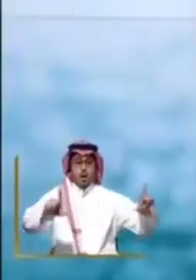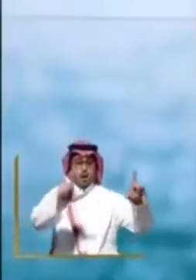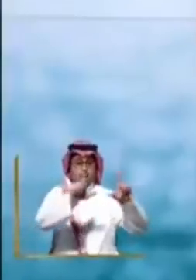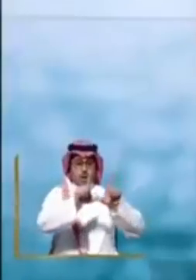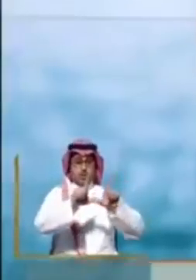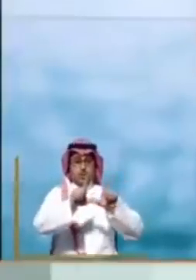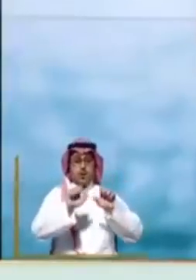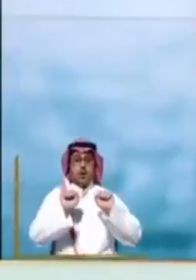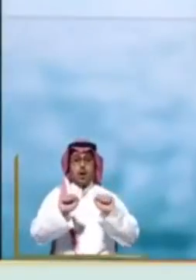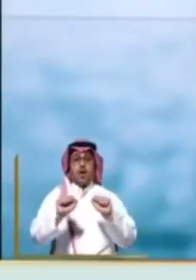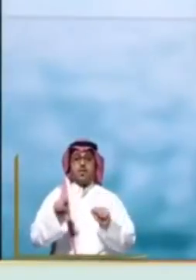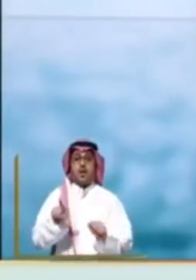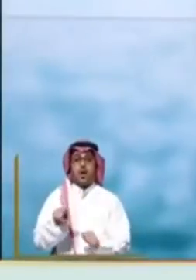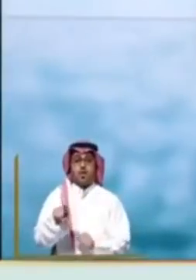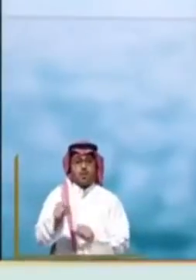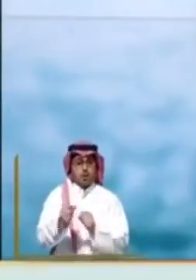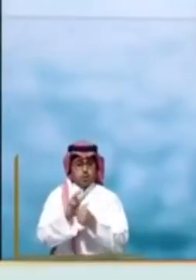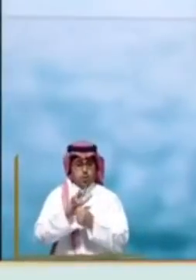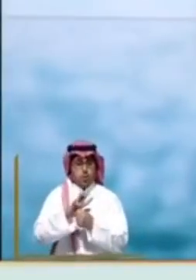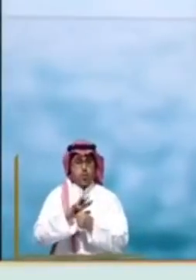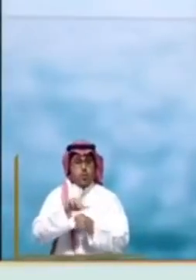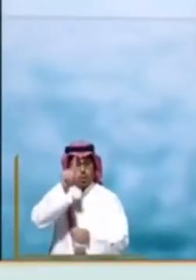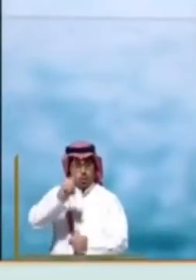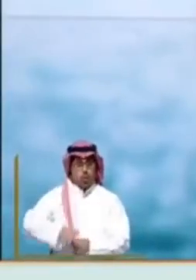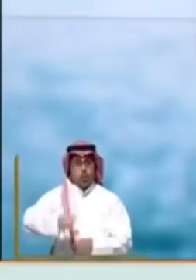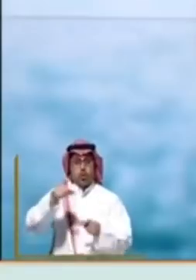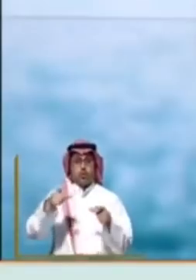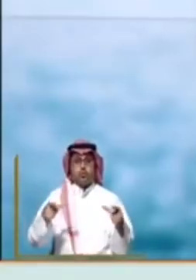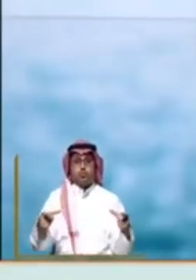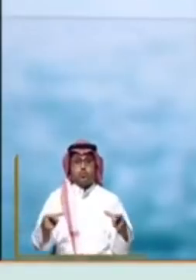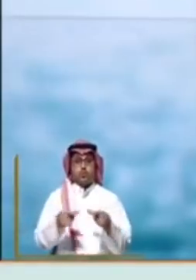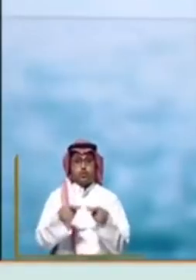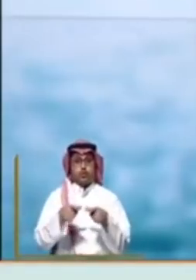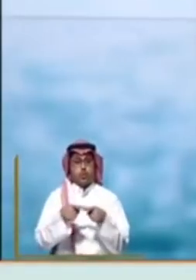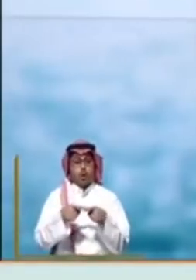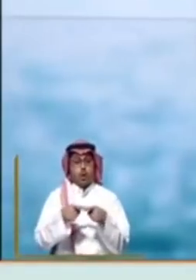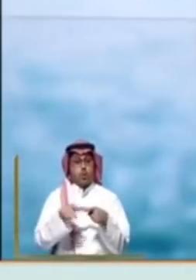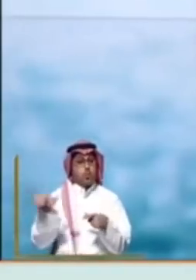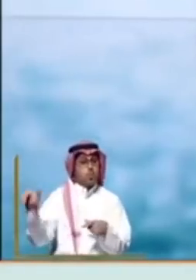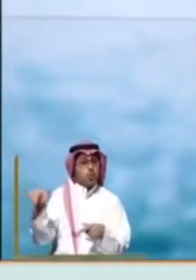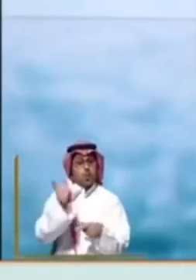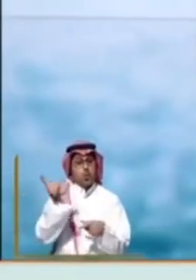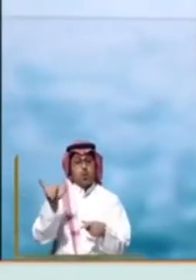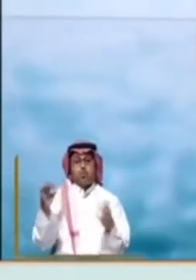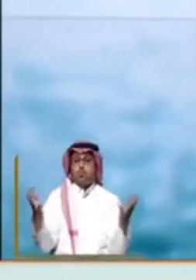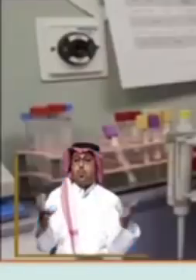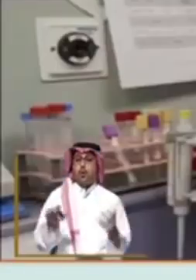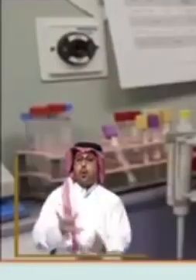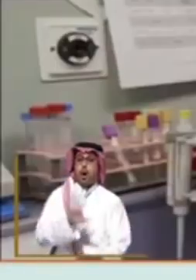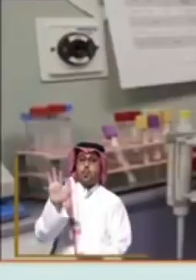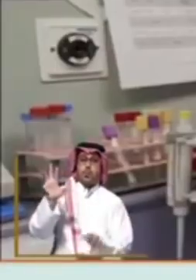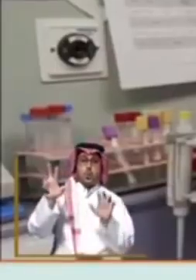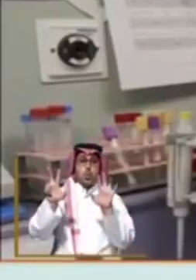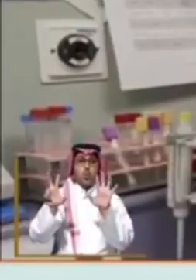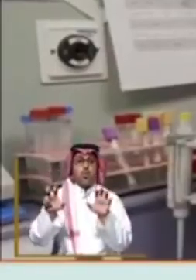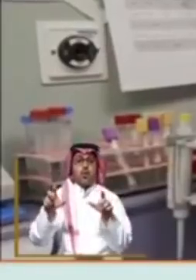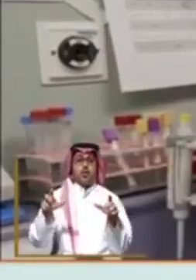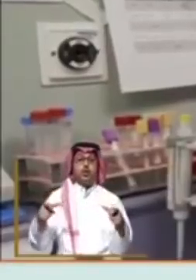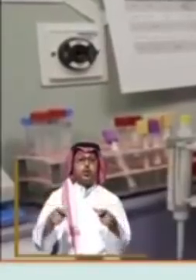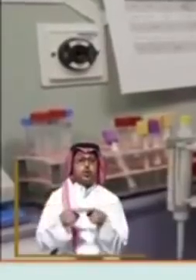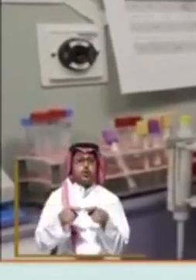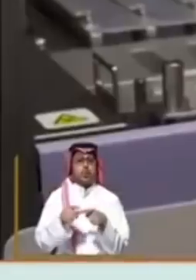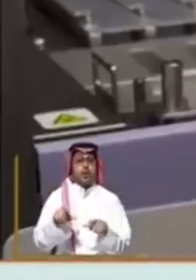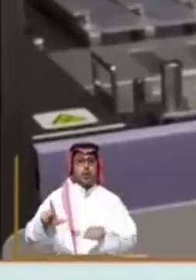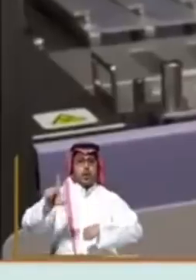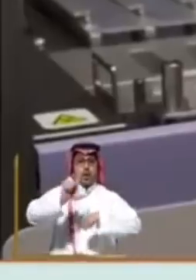عقدت اللجنة المعنية بمتابعة مستجدات الوضع الصحي لفيروس كورونا صباح اليوم اجتماعها 85 برئاسة معالي